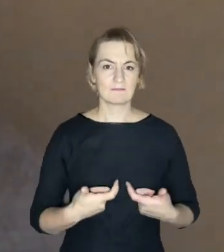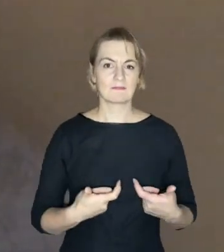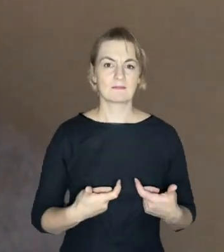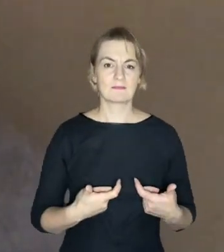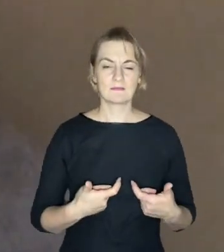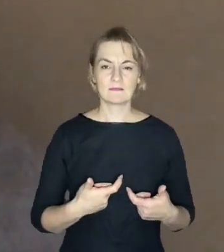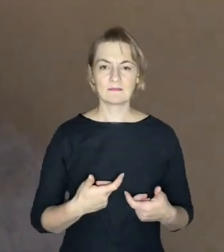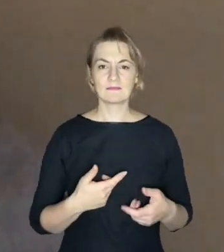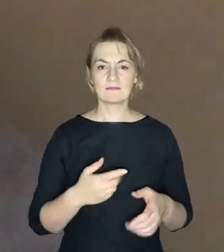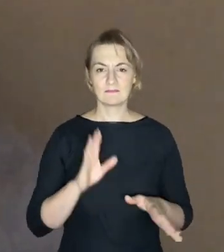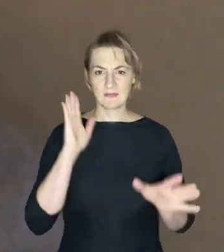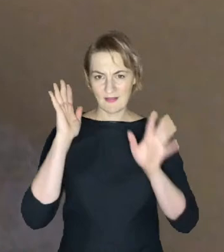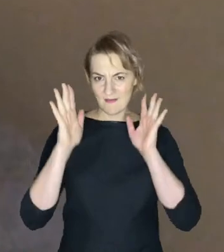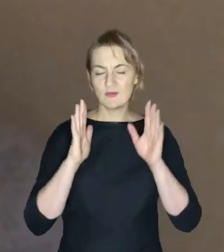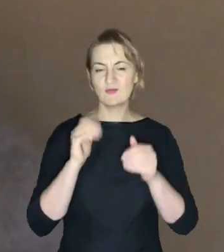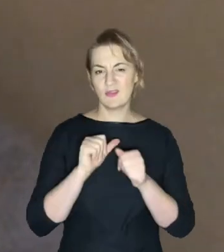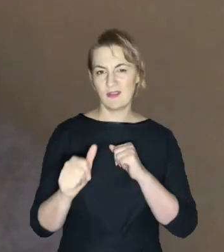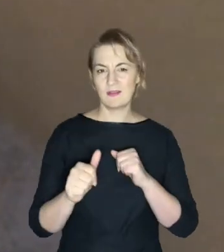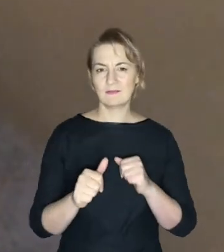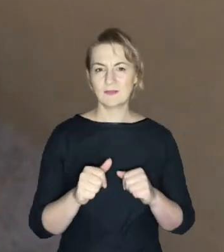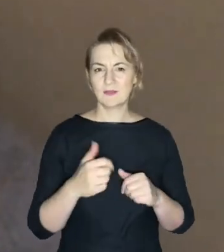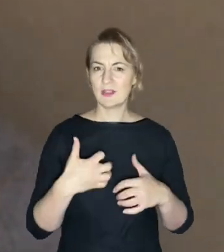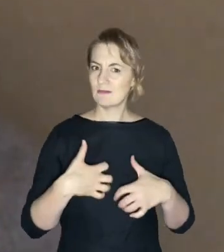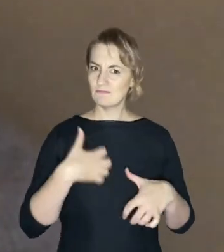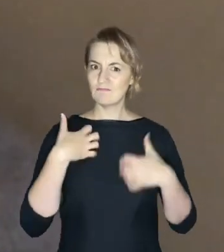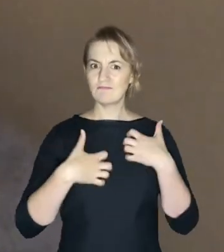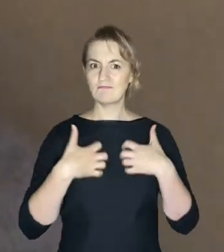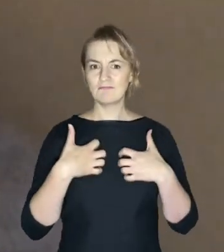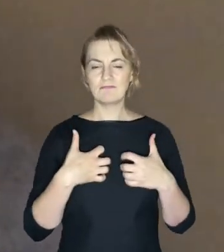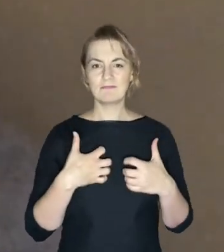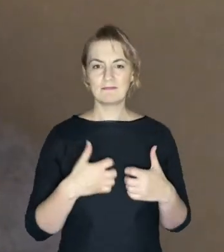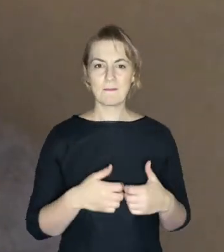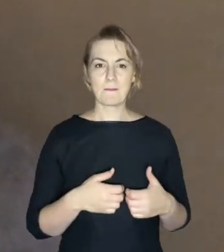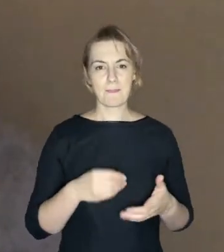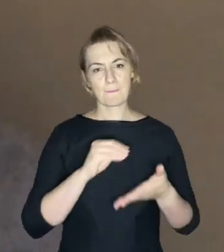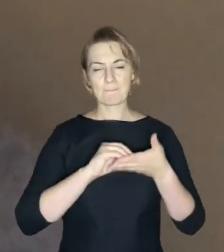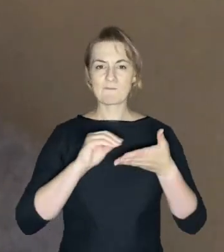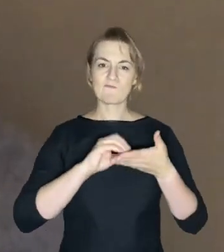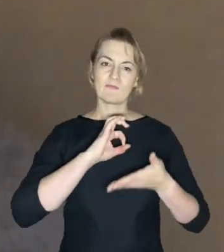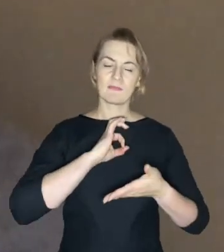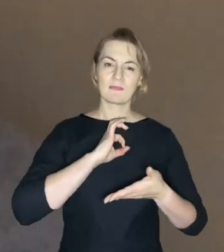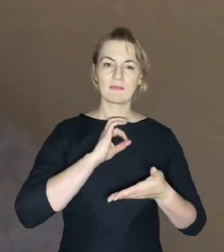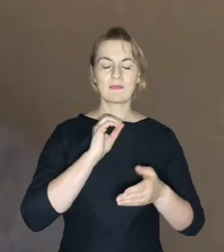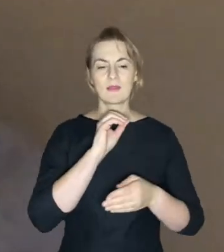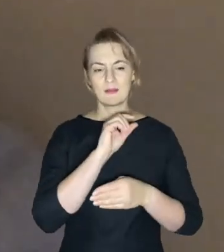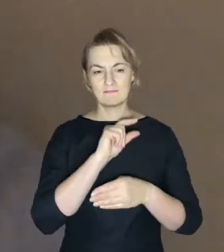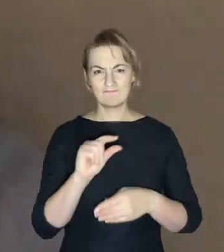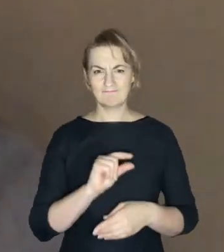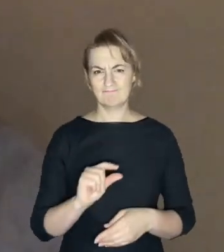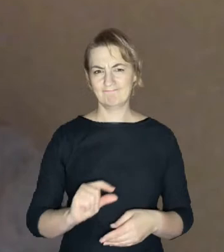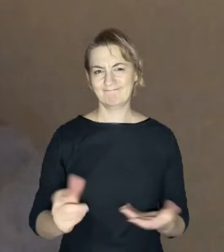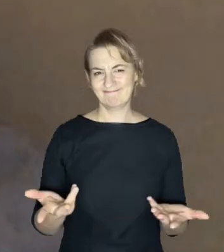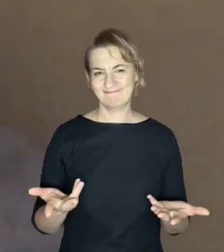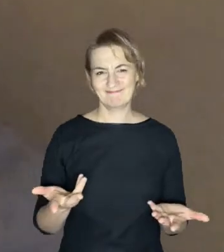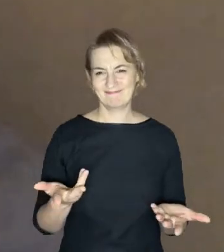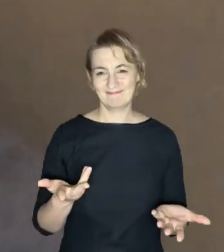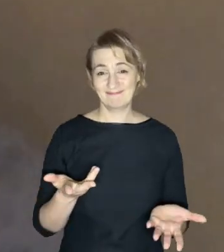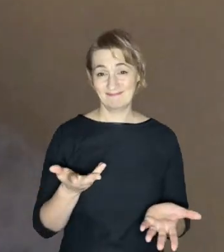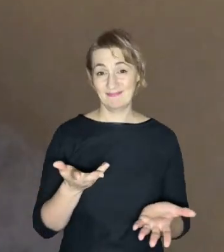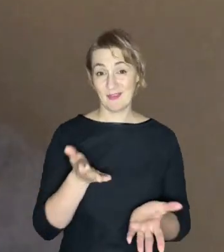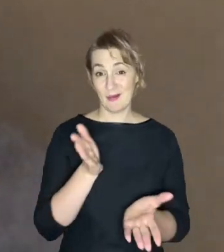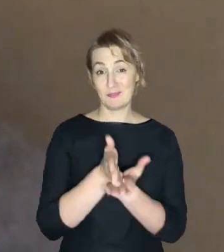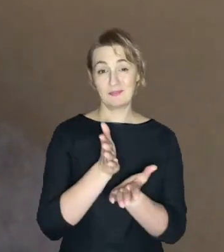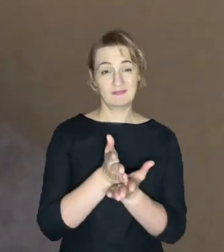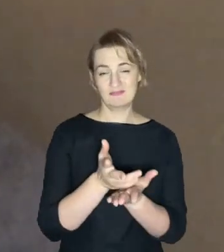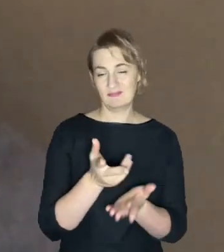facebookowy na przykład. Ludzie się oburzają, tam piszą swoje gdzieś krótkie komentarze. No, nic z tego oburzu